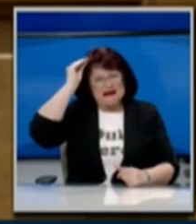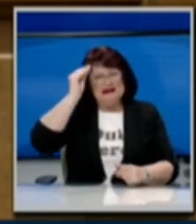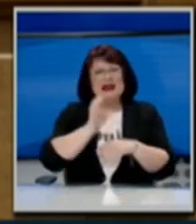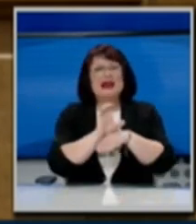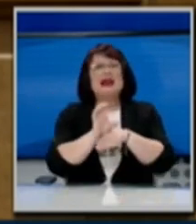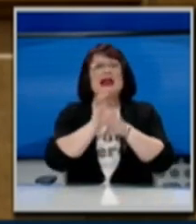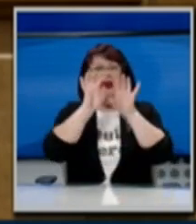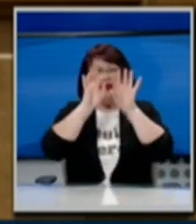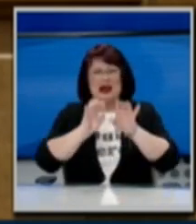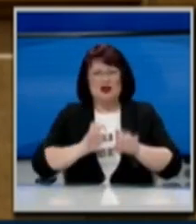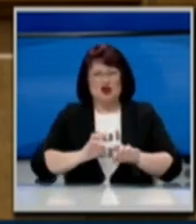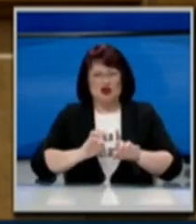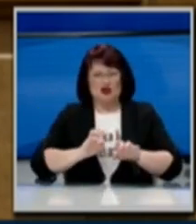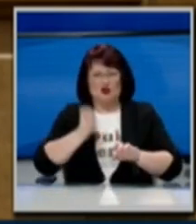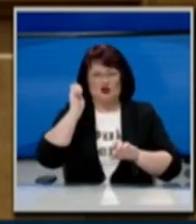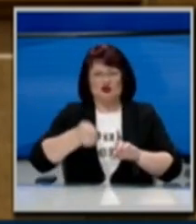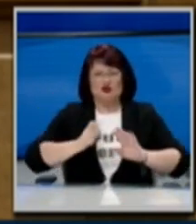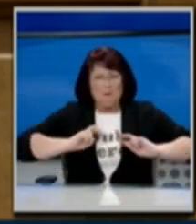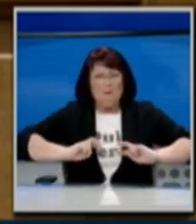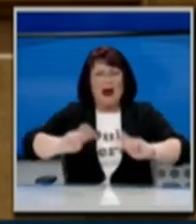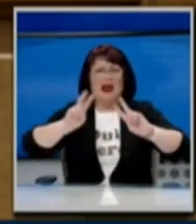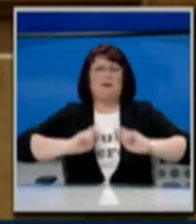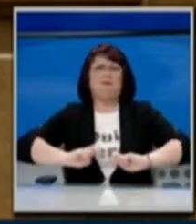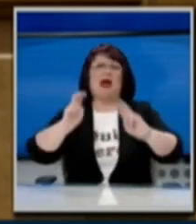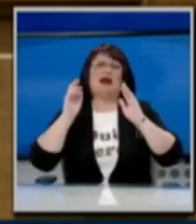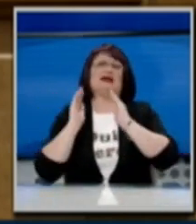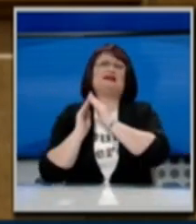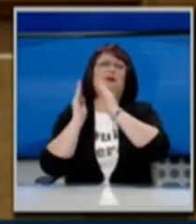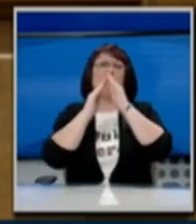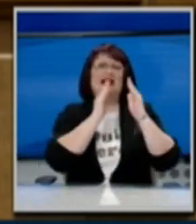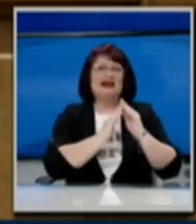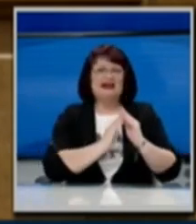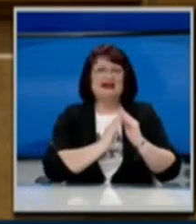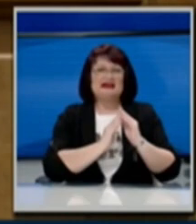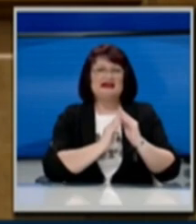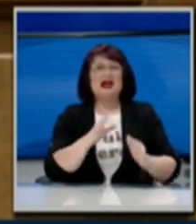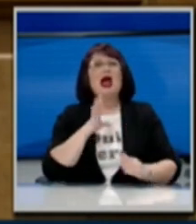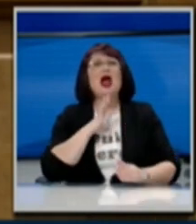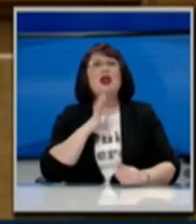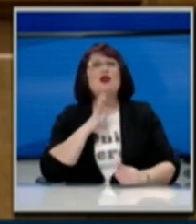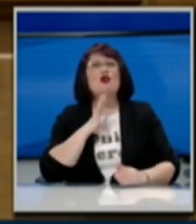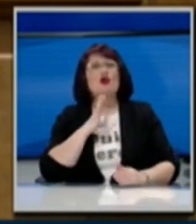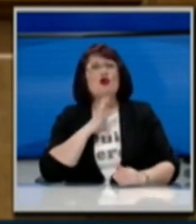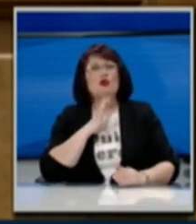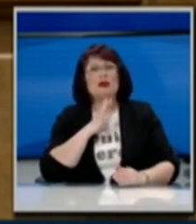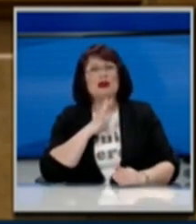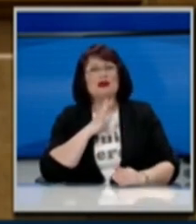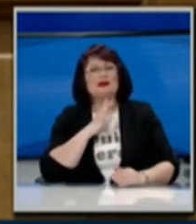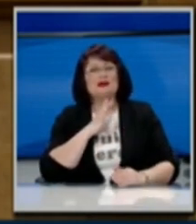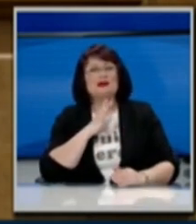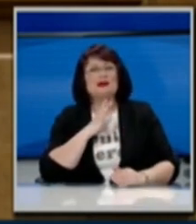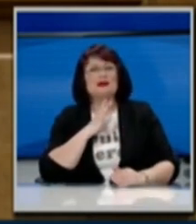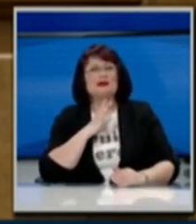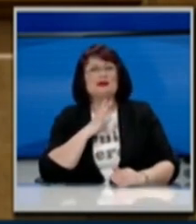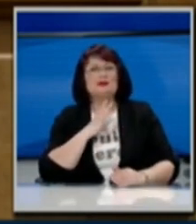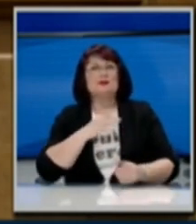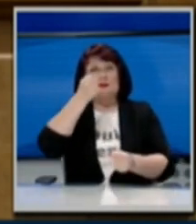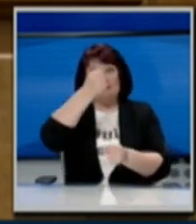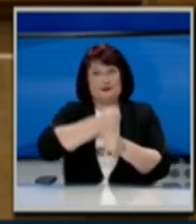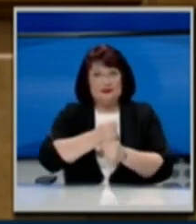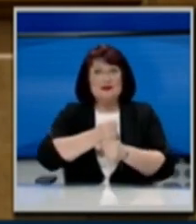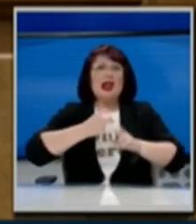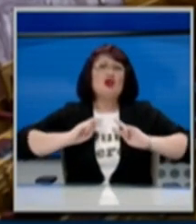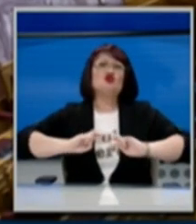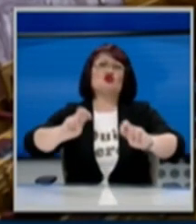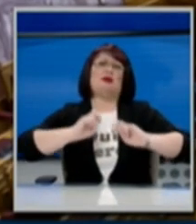ηλεκτρονικούς πληστηριασμούς και τα φαντς και να παίρνει το σπίτι των ανθρώπων στο οποίο τους κάλεσε να